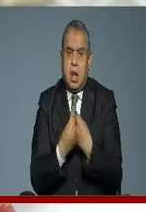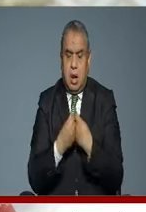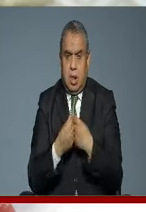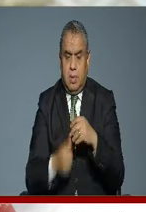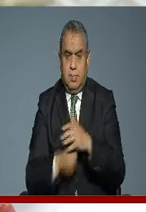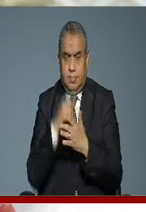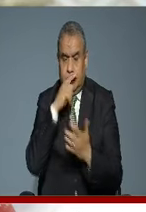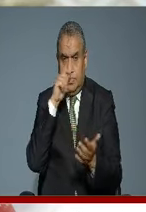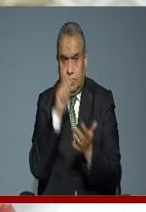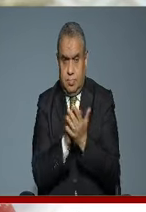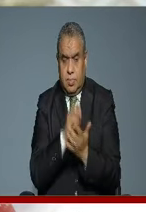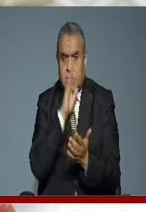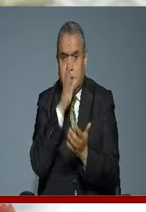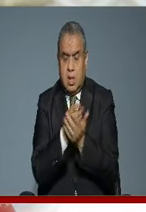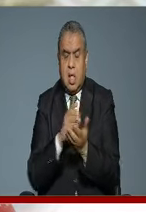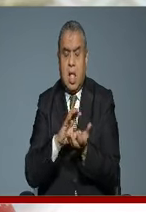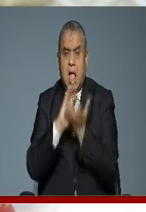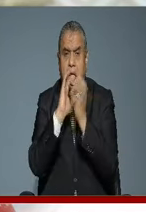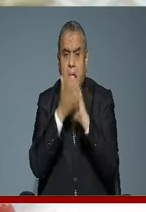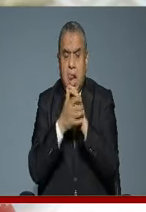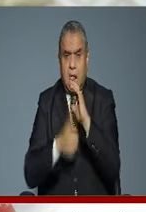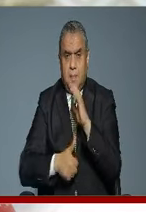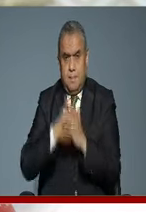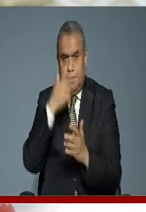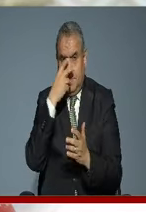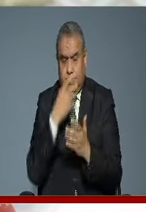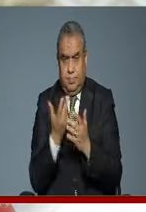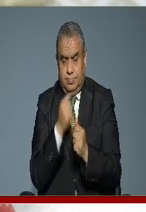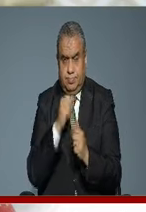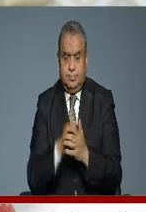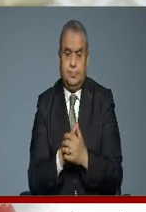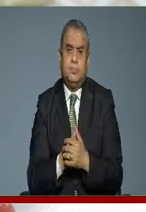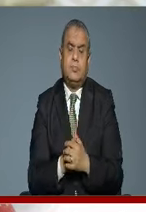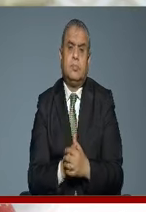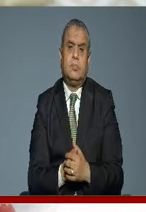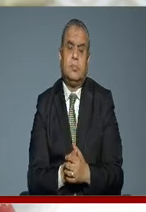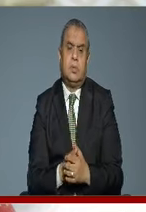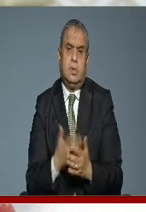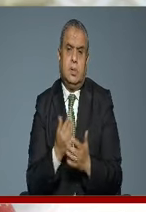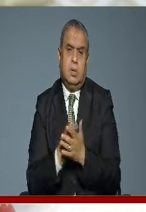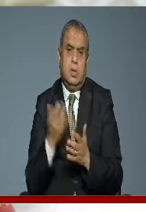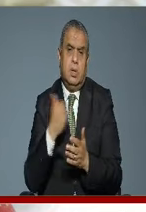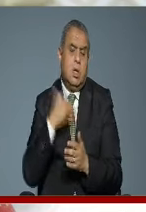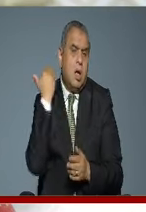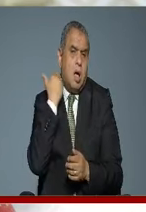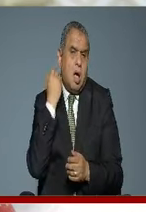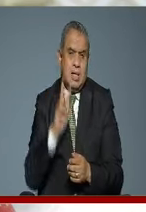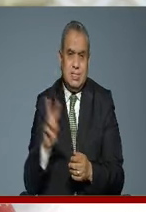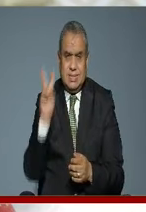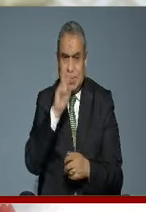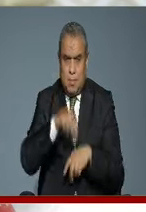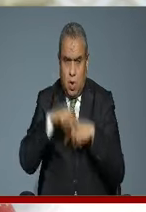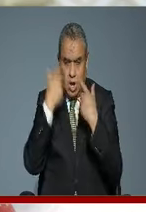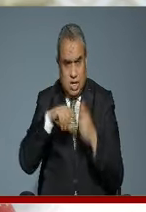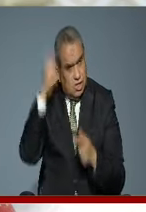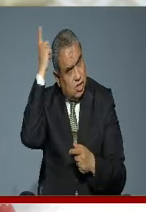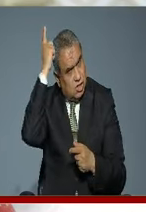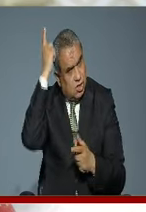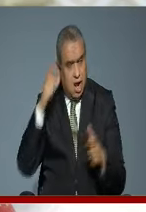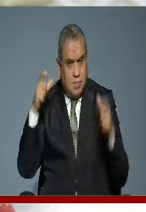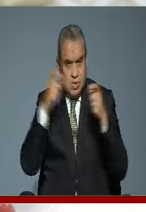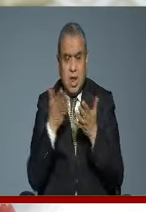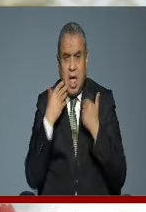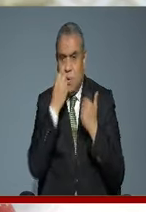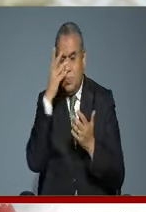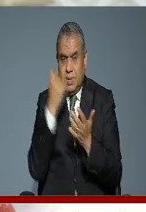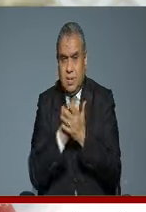والالتزام الدولي الأول كان COP27 هنا في مصر بناء على دعوة من فخامة